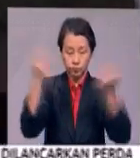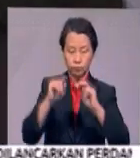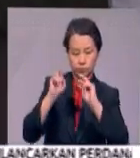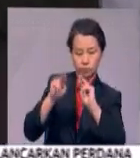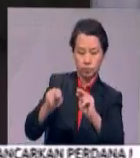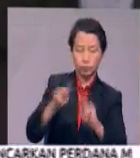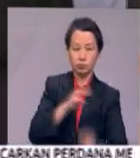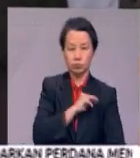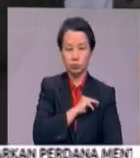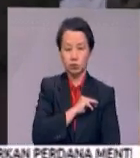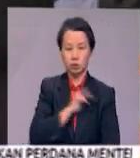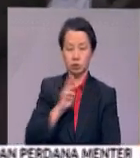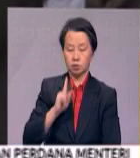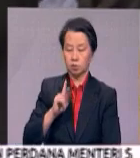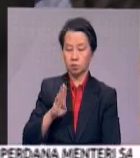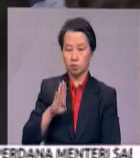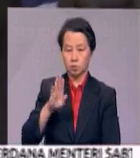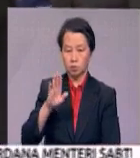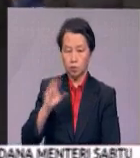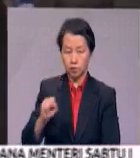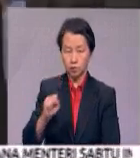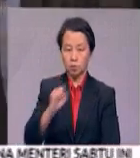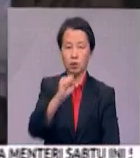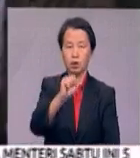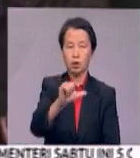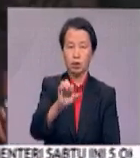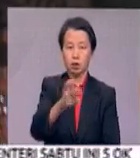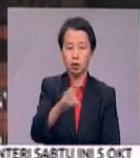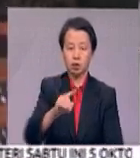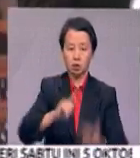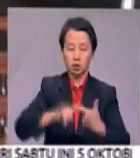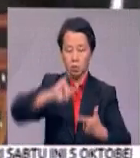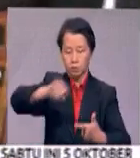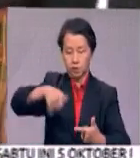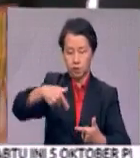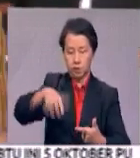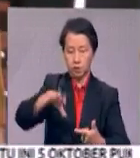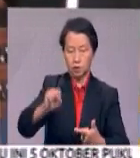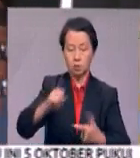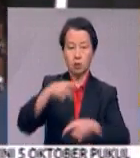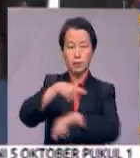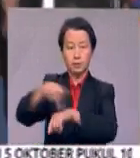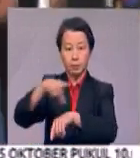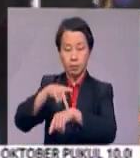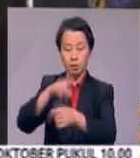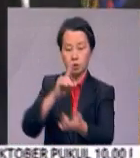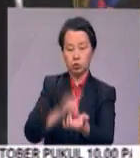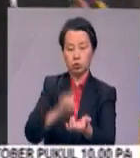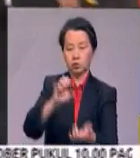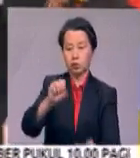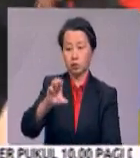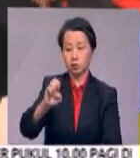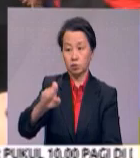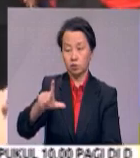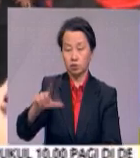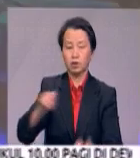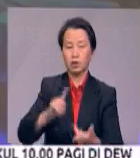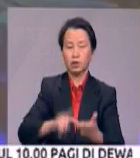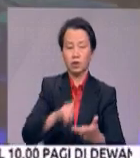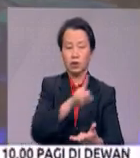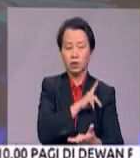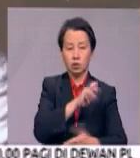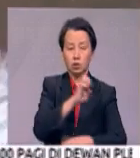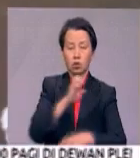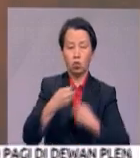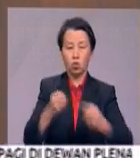disaksikan oleh Menteri Belia dan Sukan Syed Saddiq Syed Abdul Rahman, Pesuruhjaya Suruhanjaya Sukan Filipina Dr. Celia Kiram dan Ketua Pegawai